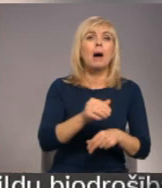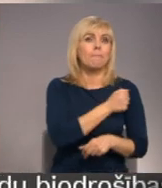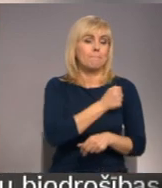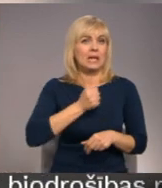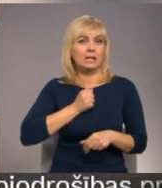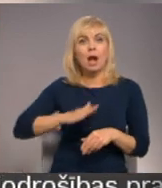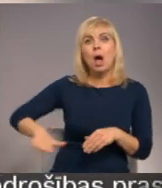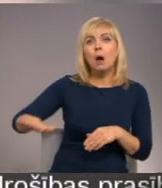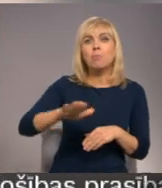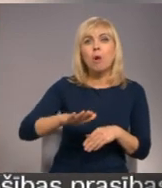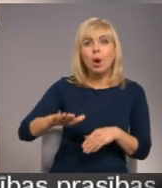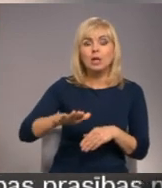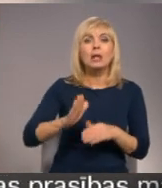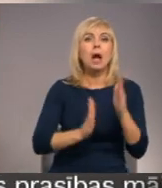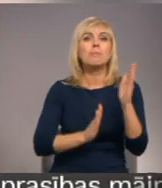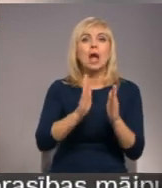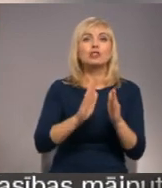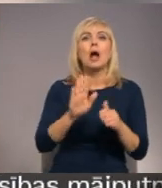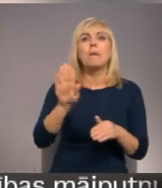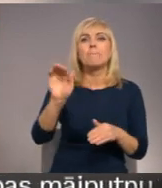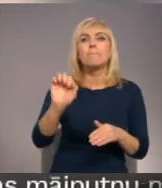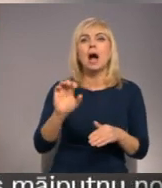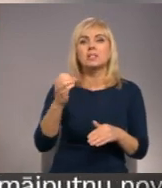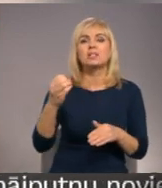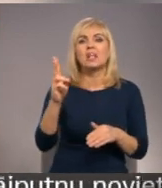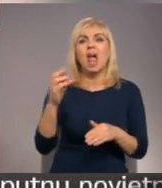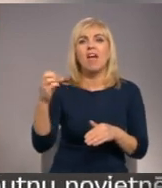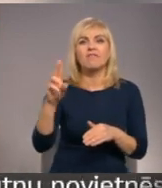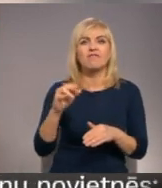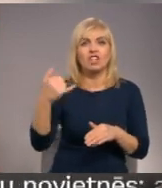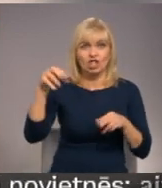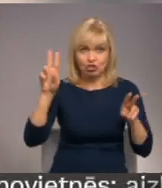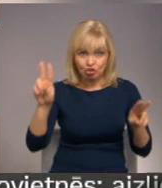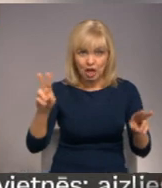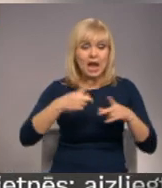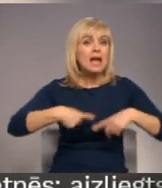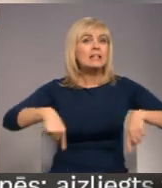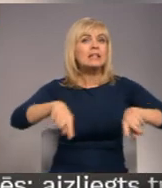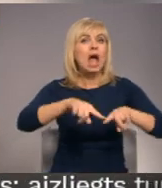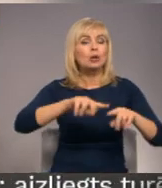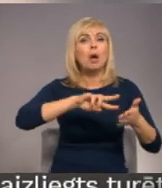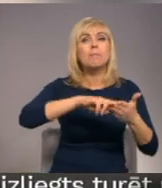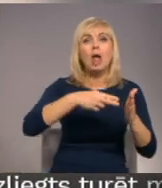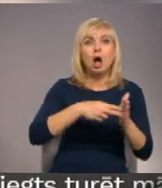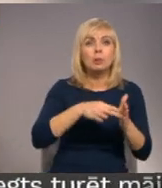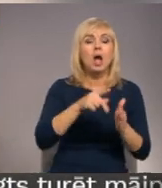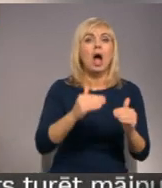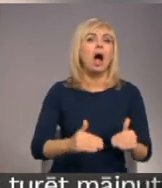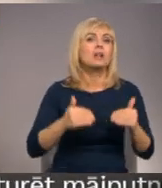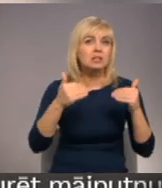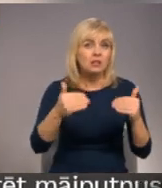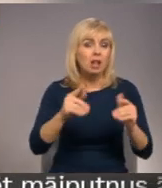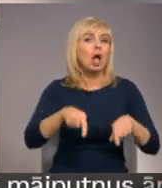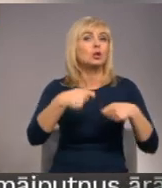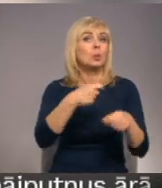militārā poligona Meža Mackeviča teritorijas lokālu plānojumu, bet to atcēla, lai dotu iespēju pēc iespējas vairāk cilvēkiem izteikt savu